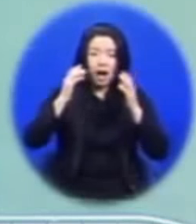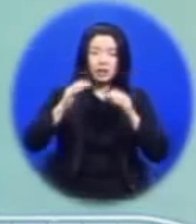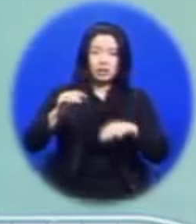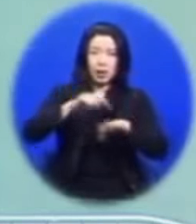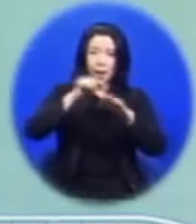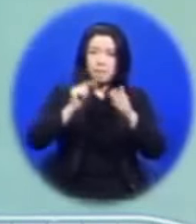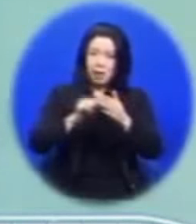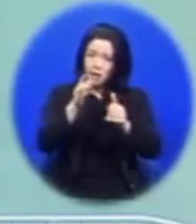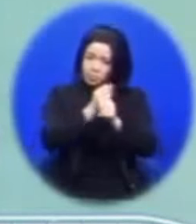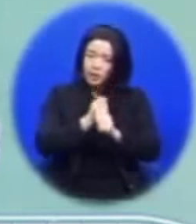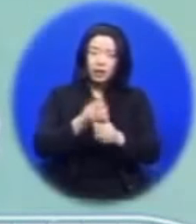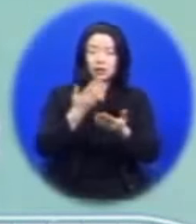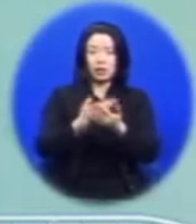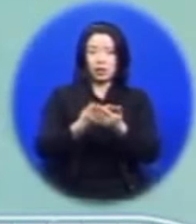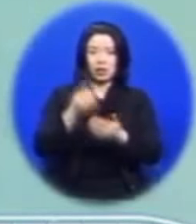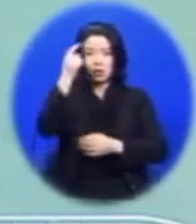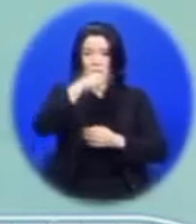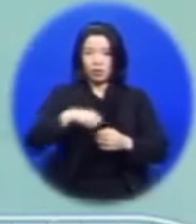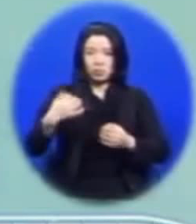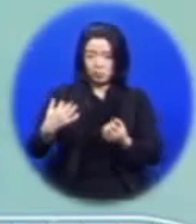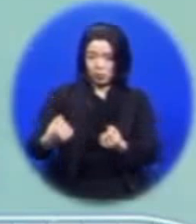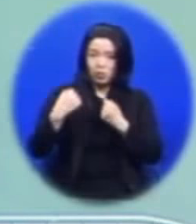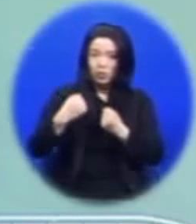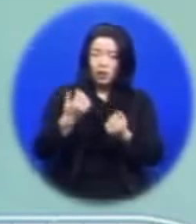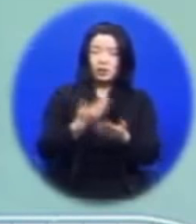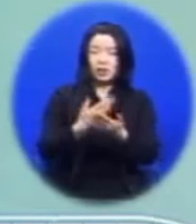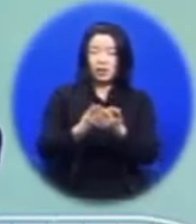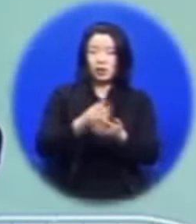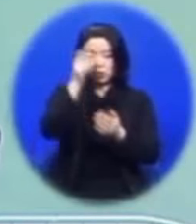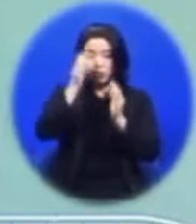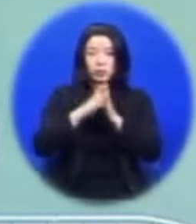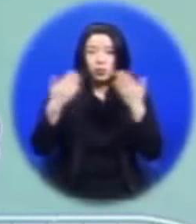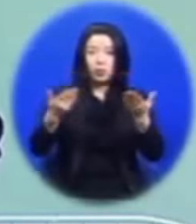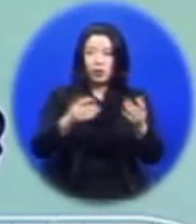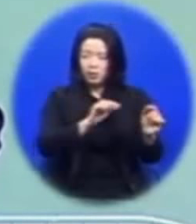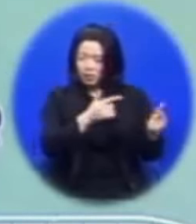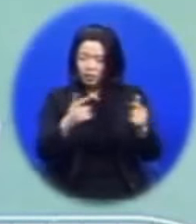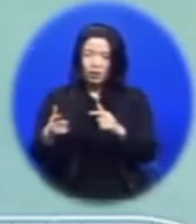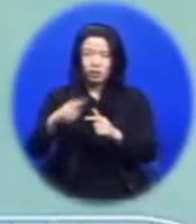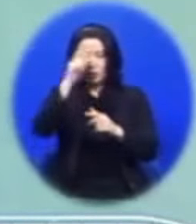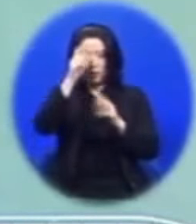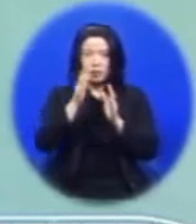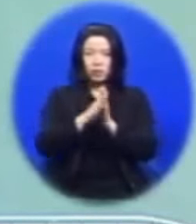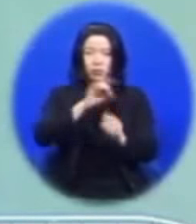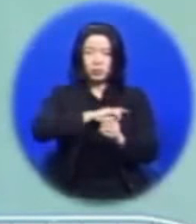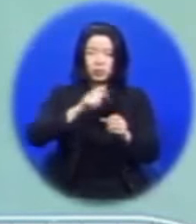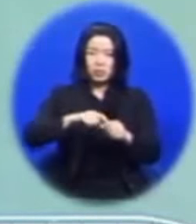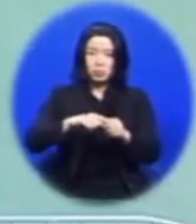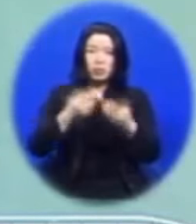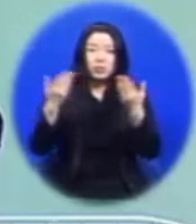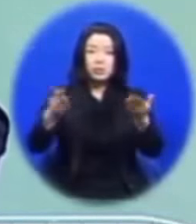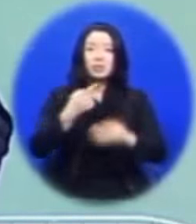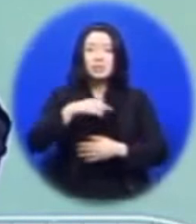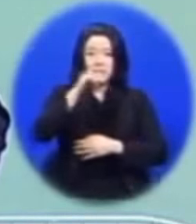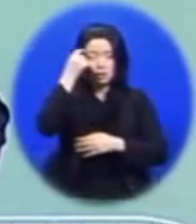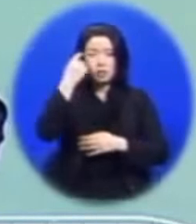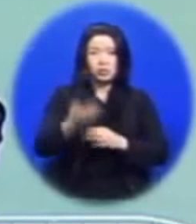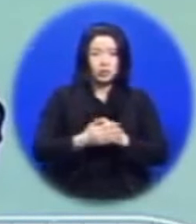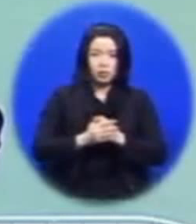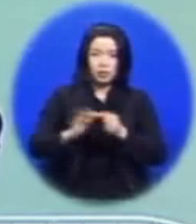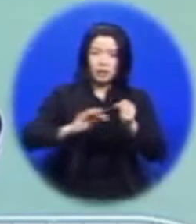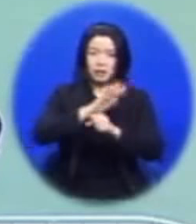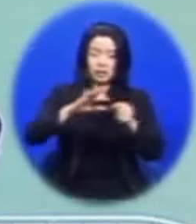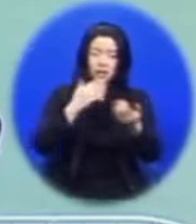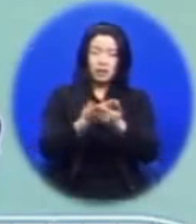했잖아요 건강 달라고도 구했아요 별의별 기도 제목을 다 기도했잖아 사랑 달라고